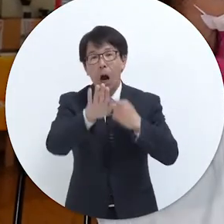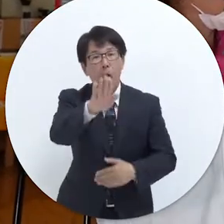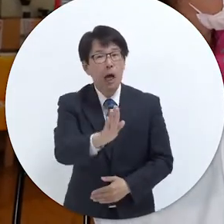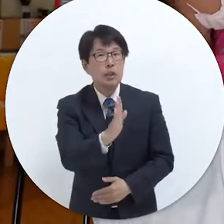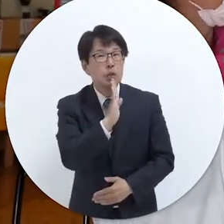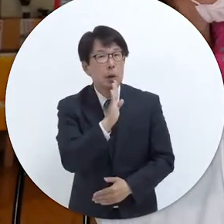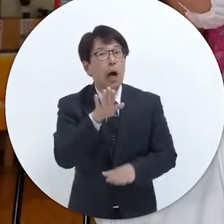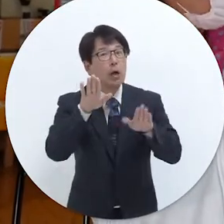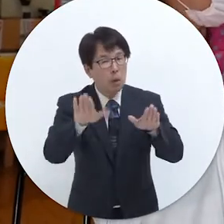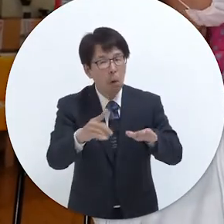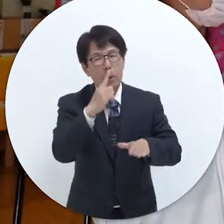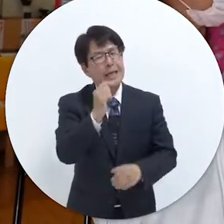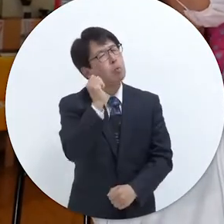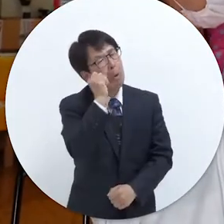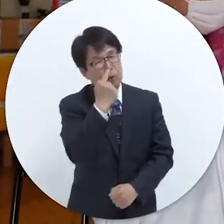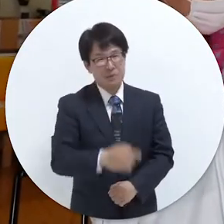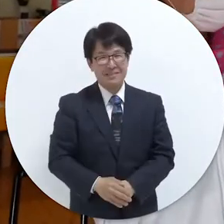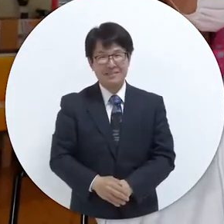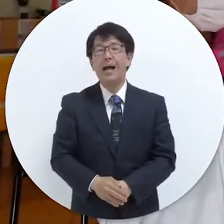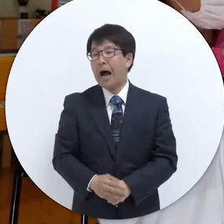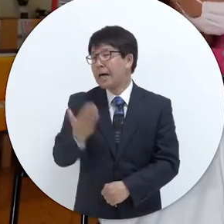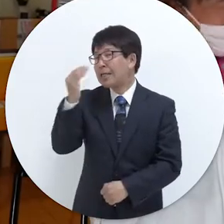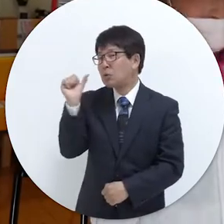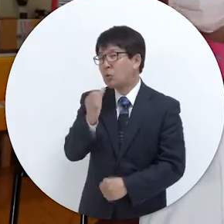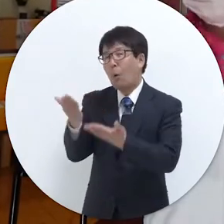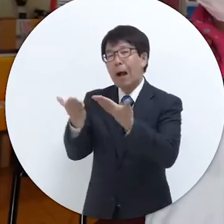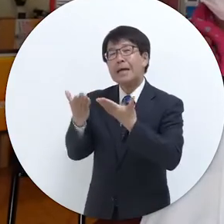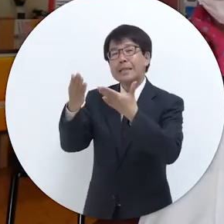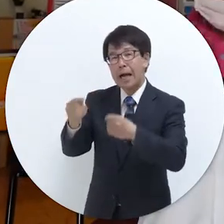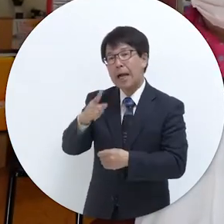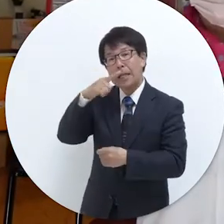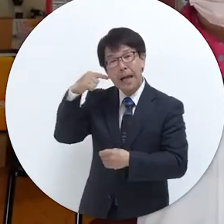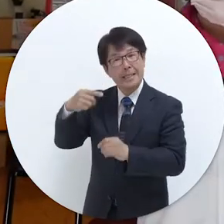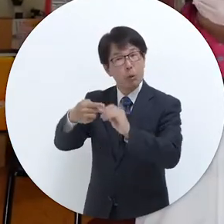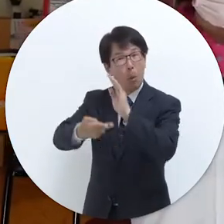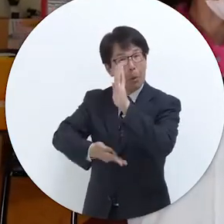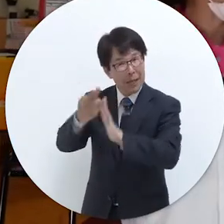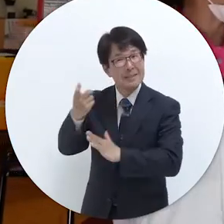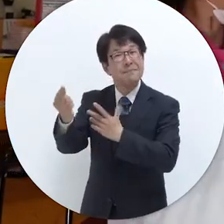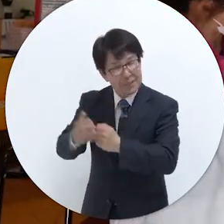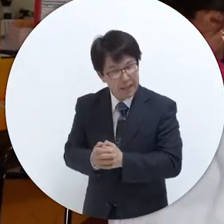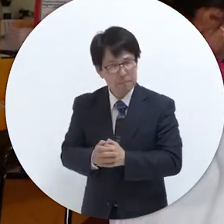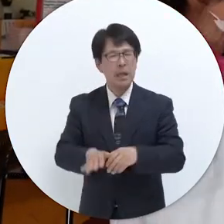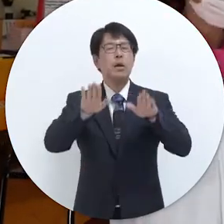日私泊まるんですよ。 あら、先ほどの大社さんね、 はい、そうなんです。 そうですか、 はい、今日は